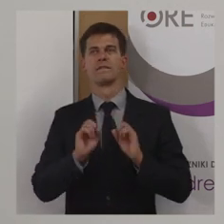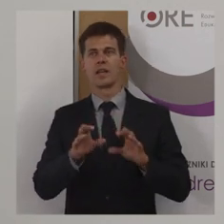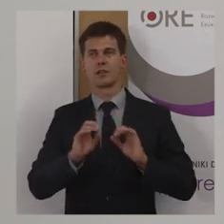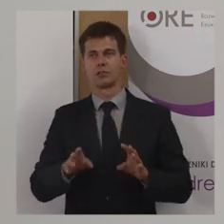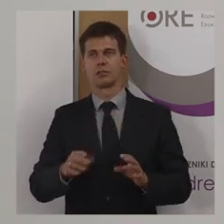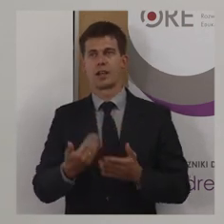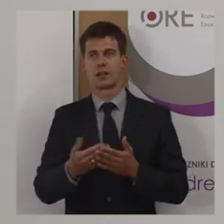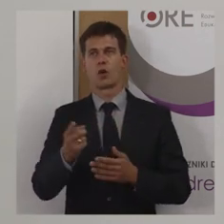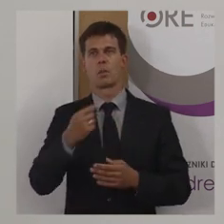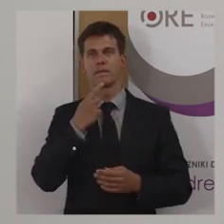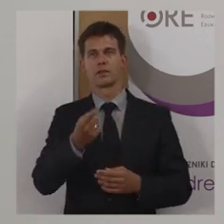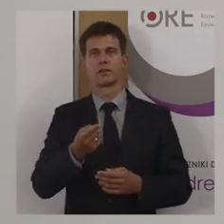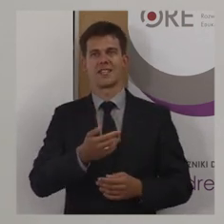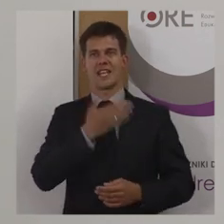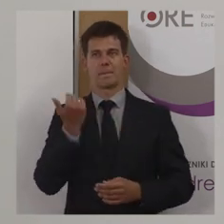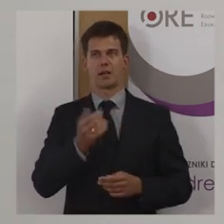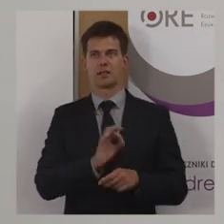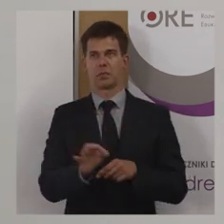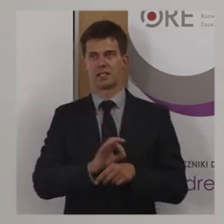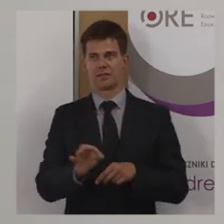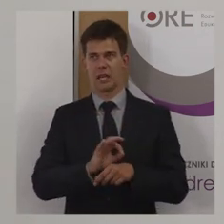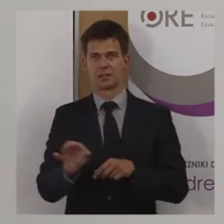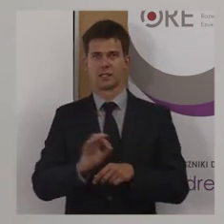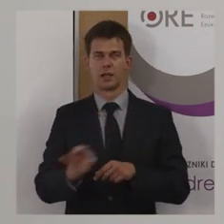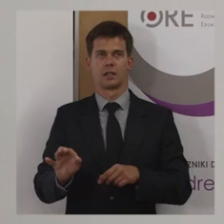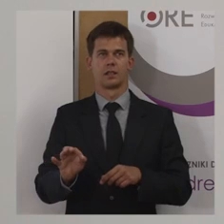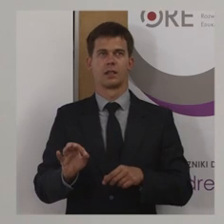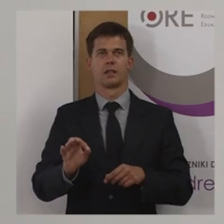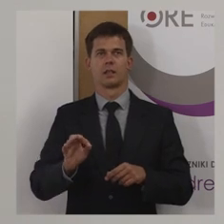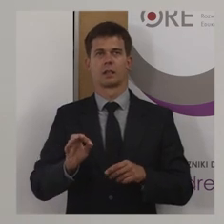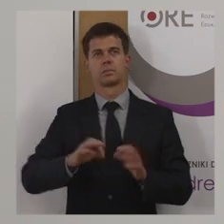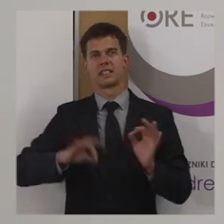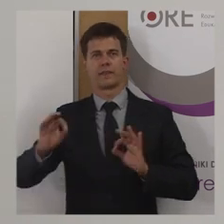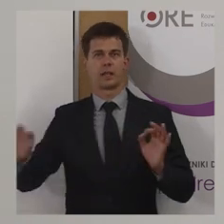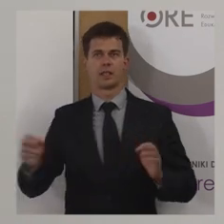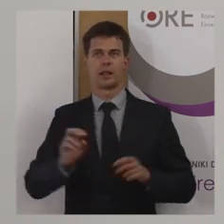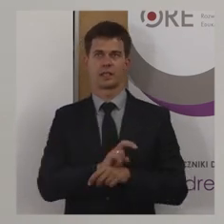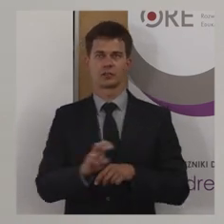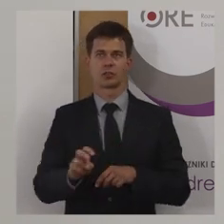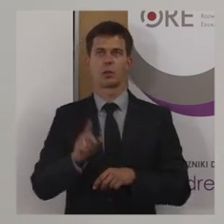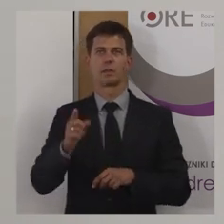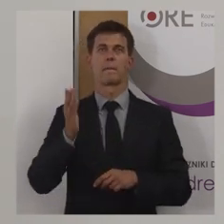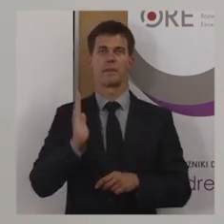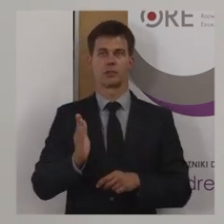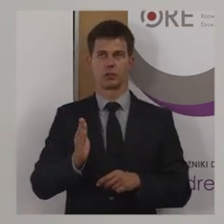powiedziałem, że tej specyfikacji nie ma, ponieważ platforma jako tako udostępniona na otwarte licencji